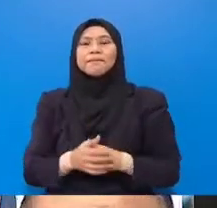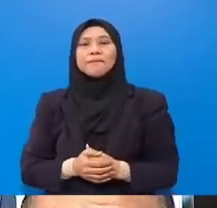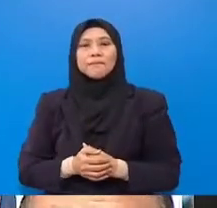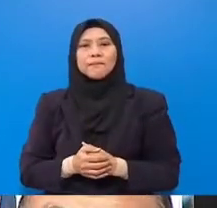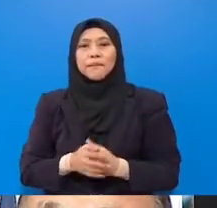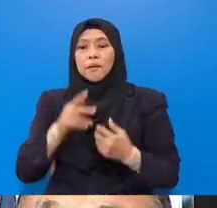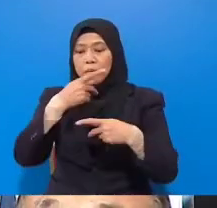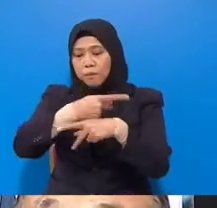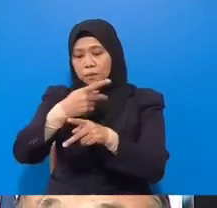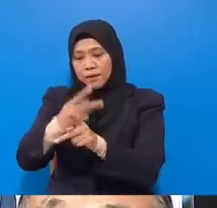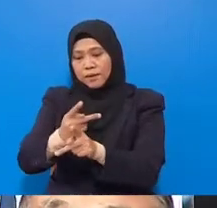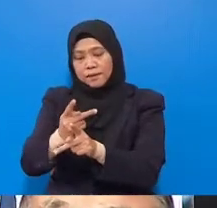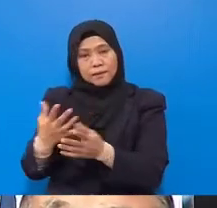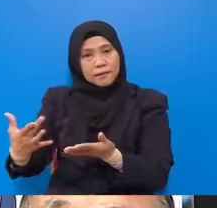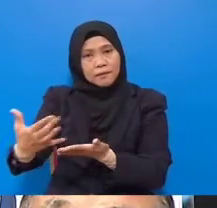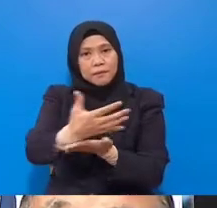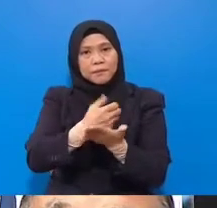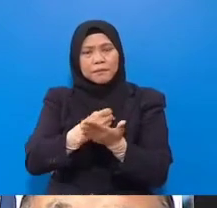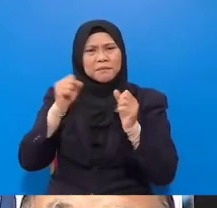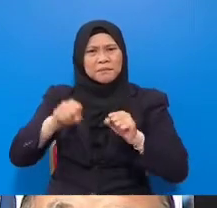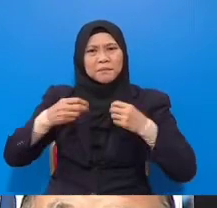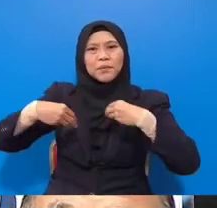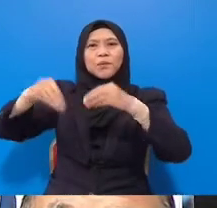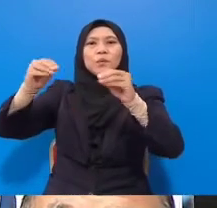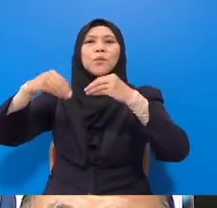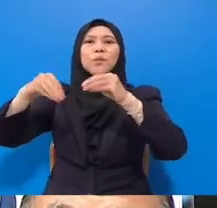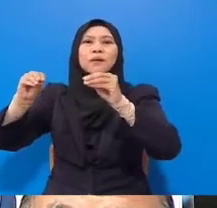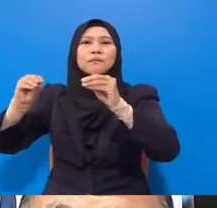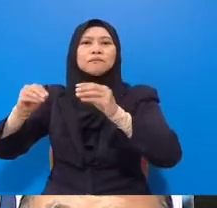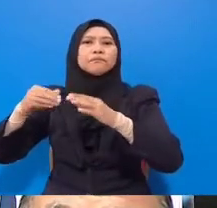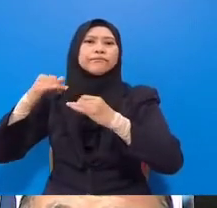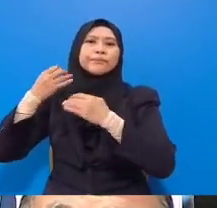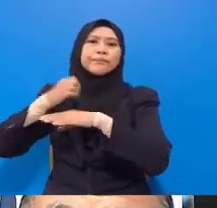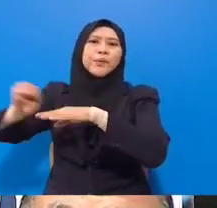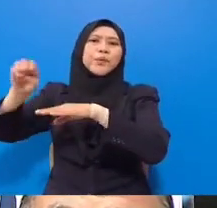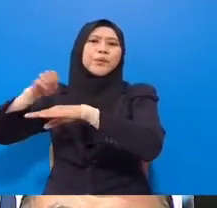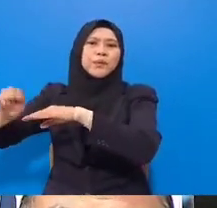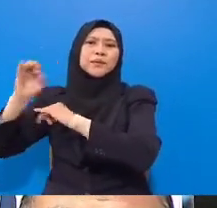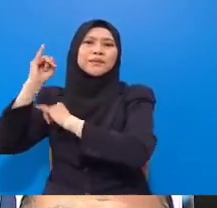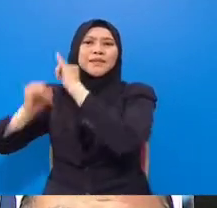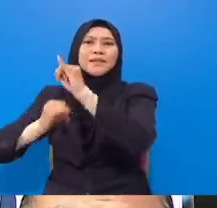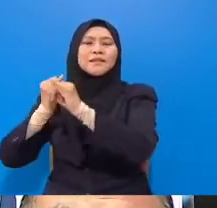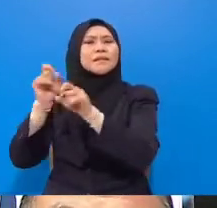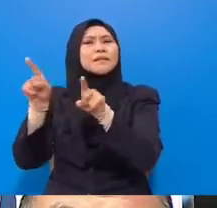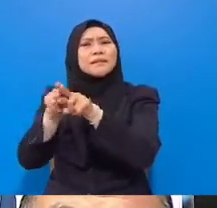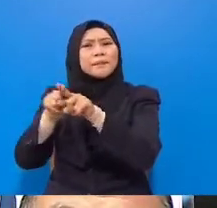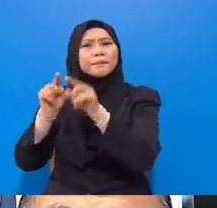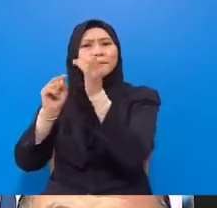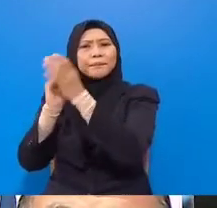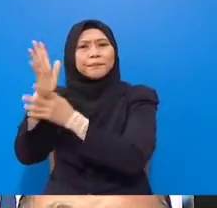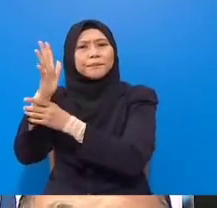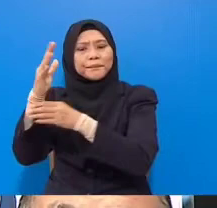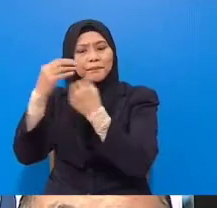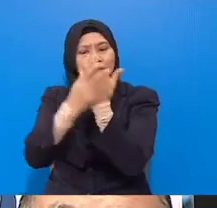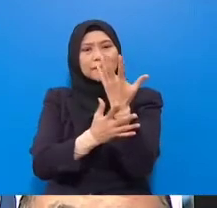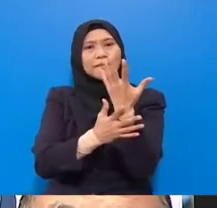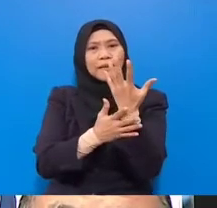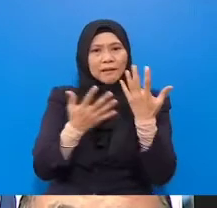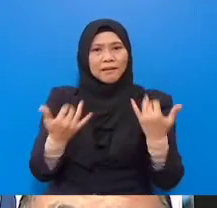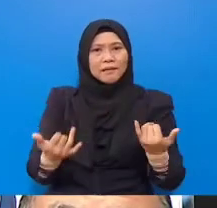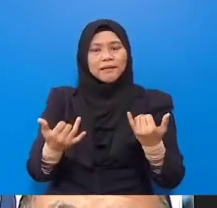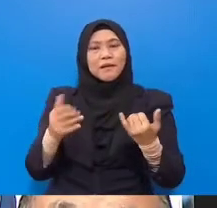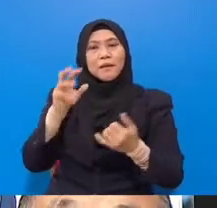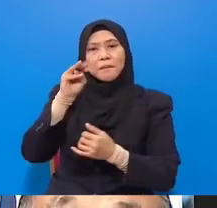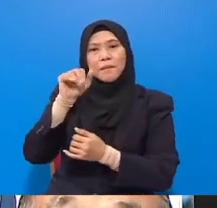dipertua produk yang dihasilkan perlu dipasarkan ke pasaran antarabangsa begitu juga sarung tangan getak gimana Miti melalui